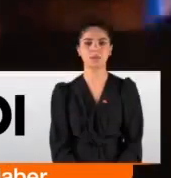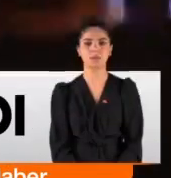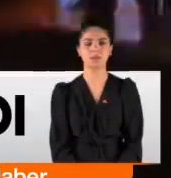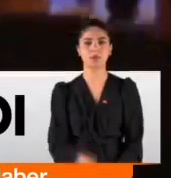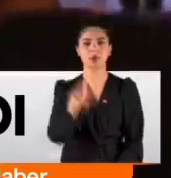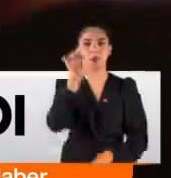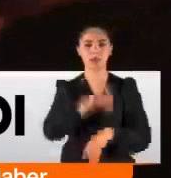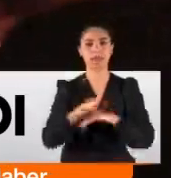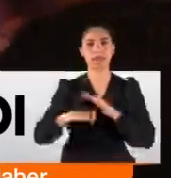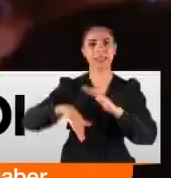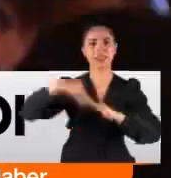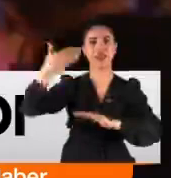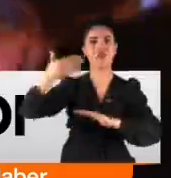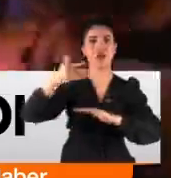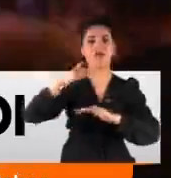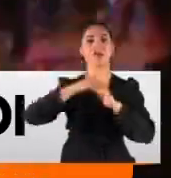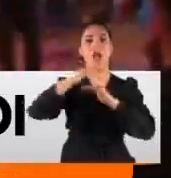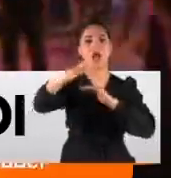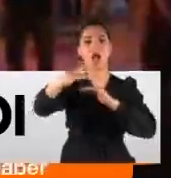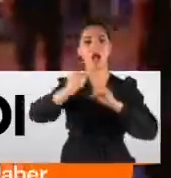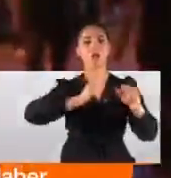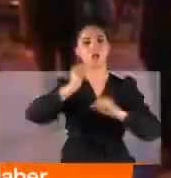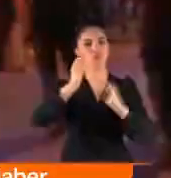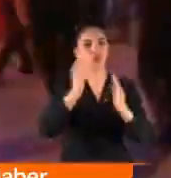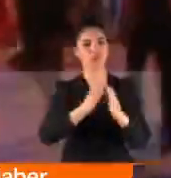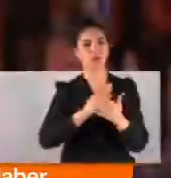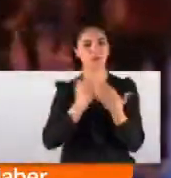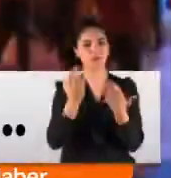Bu sırada dışarıda ise halk direnişe devam ediyordu.